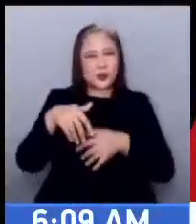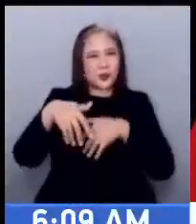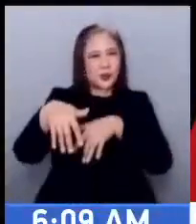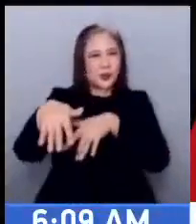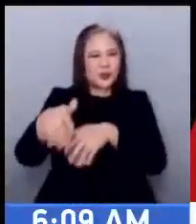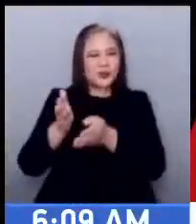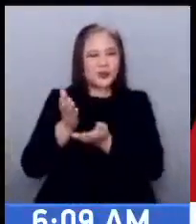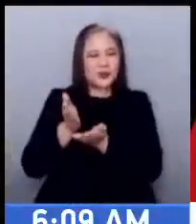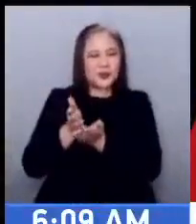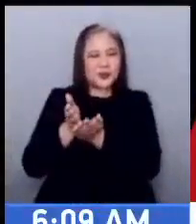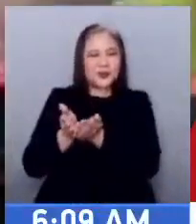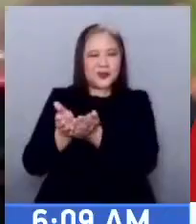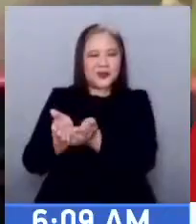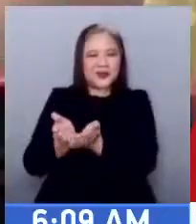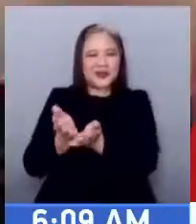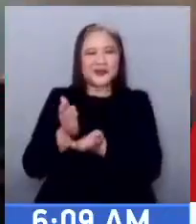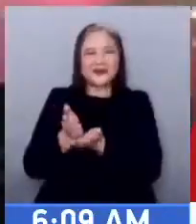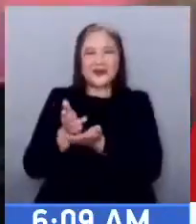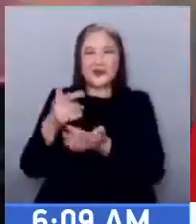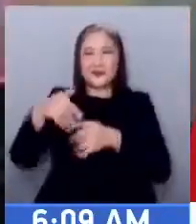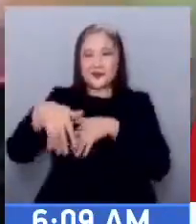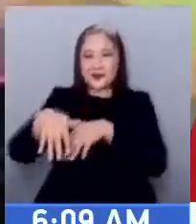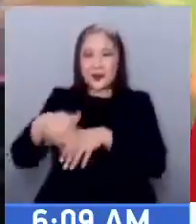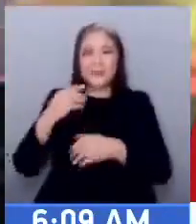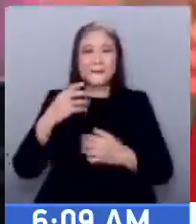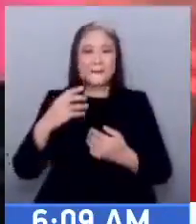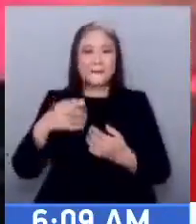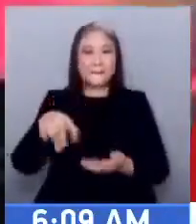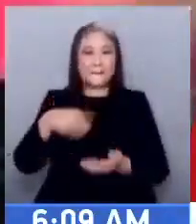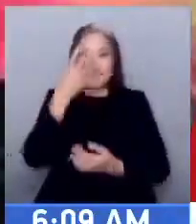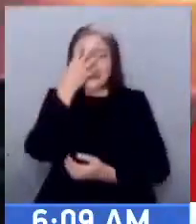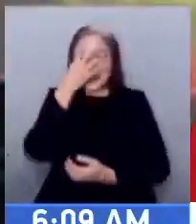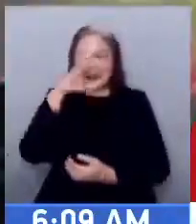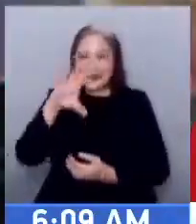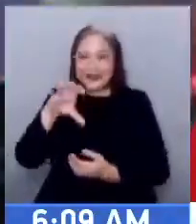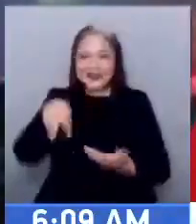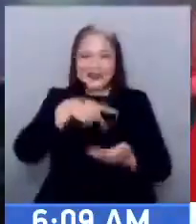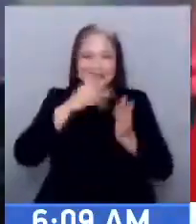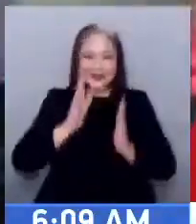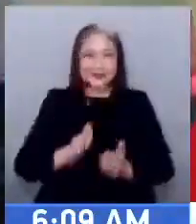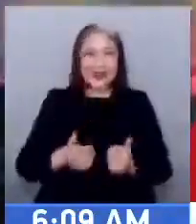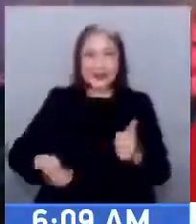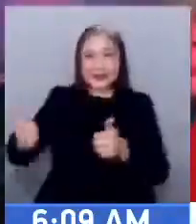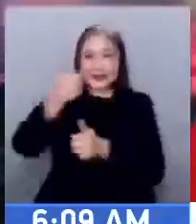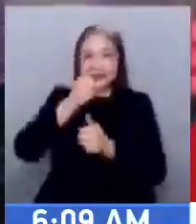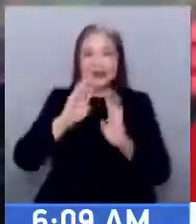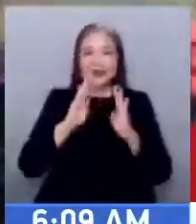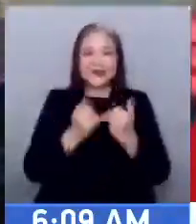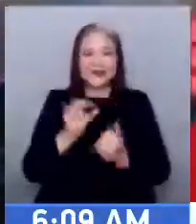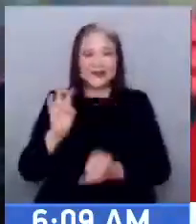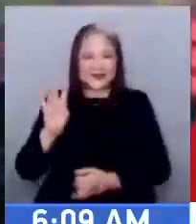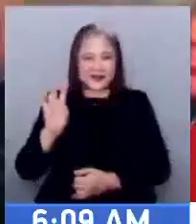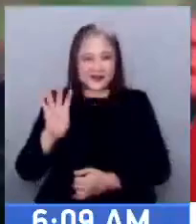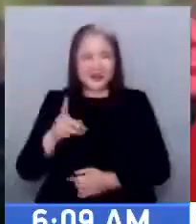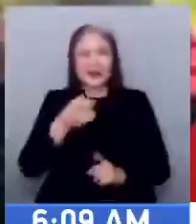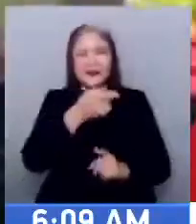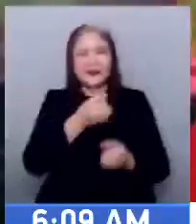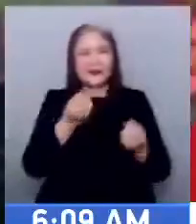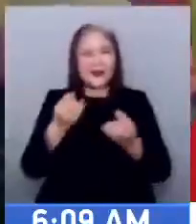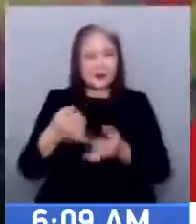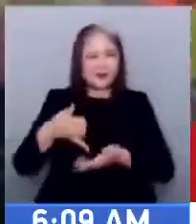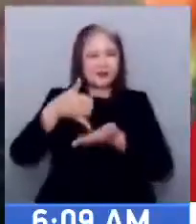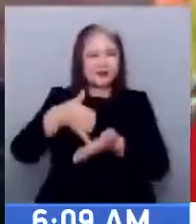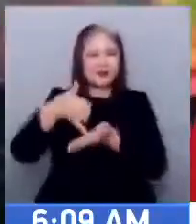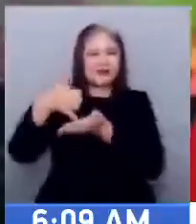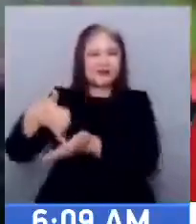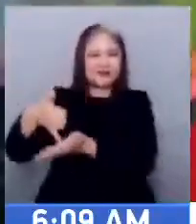ng Masskara Dancers. Champion ang Barangay 17 at nakuha rin nila ang karamihan sa major awards.